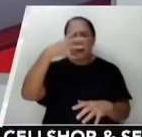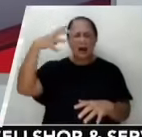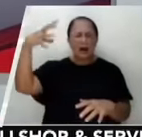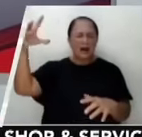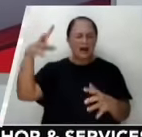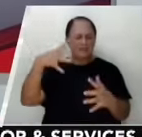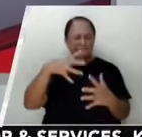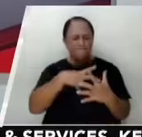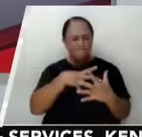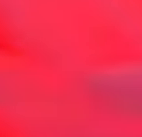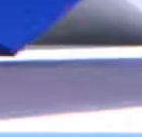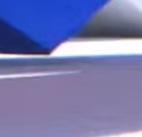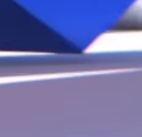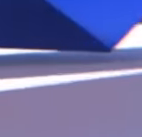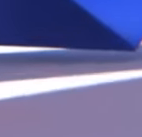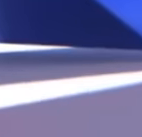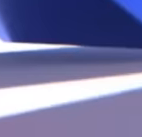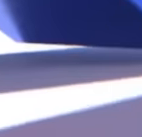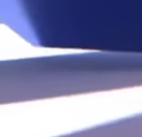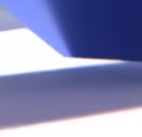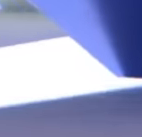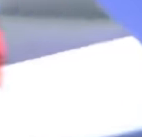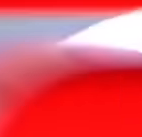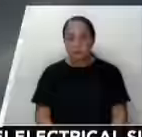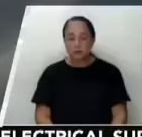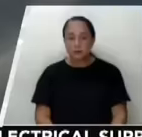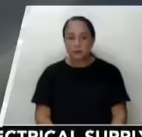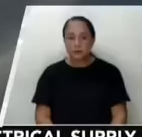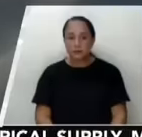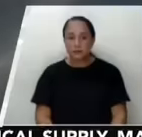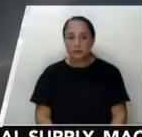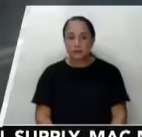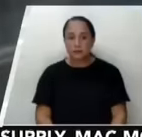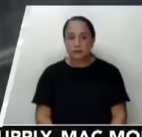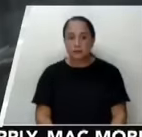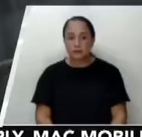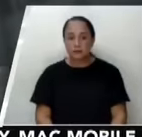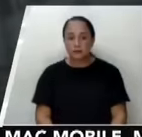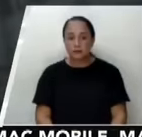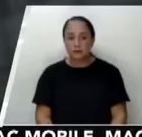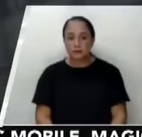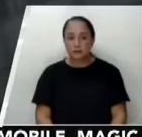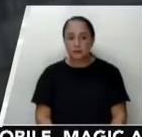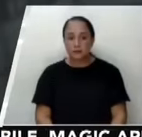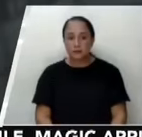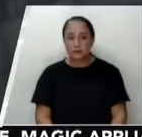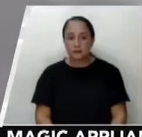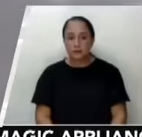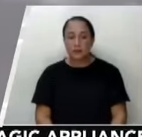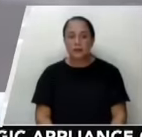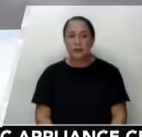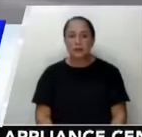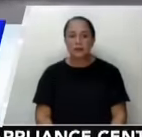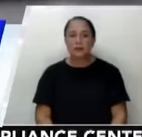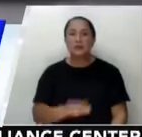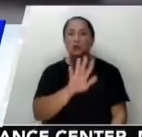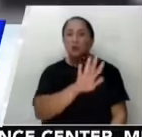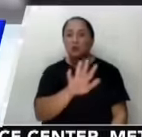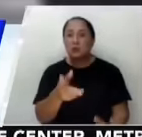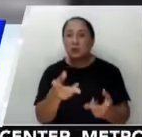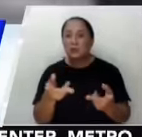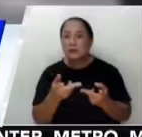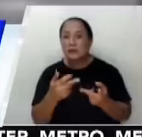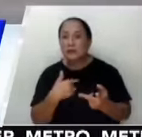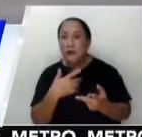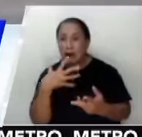Nakatutok si Mark Salazar. Kamusta ang init sa lugar nyo? Sa Metro Manila